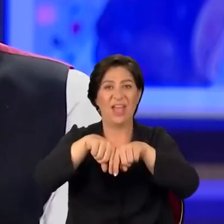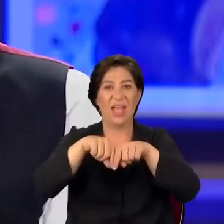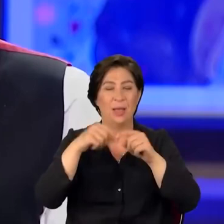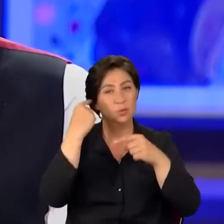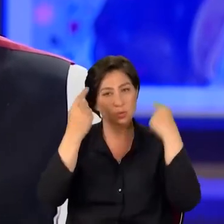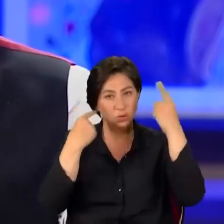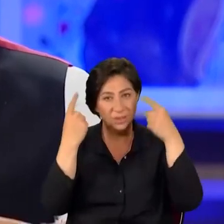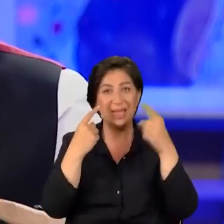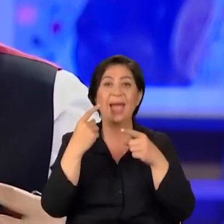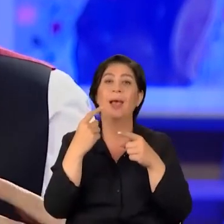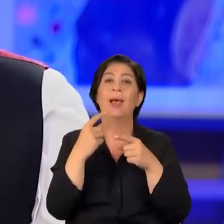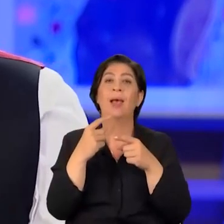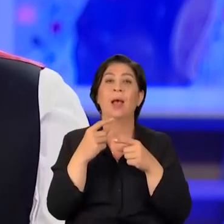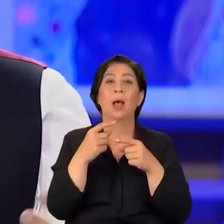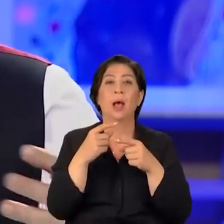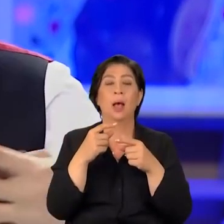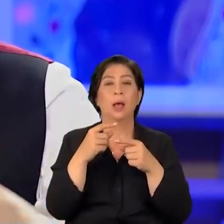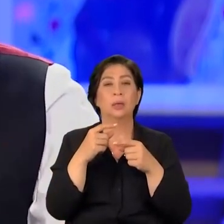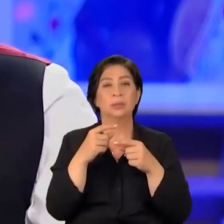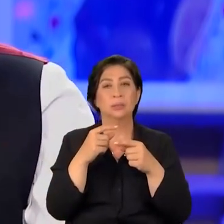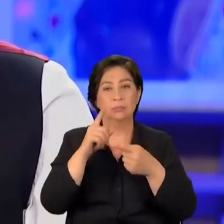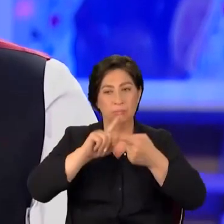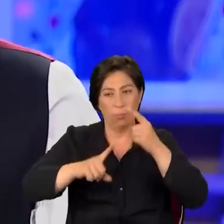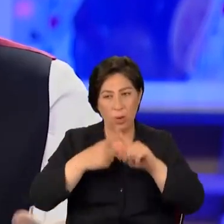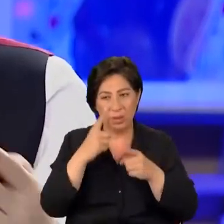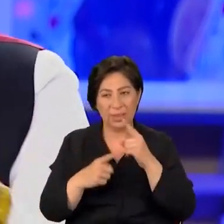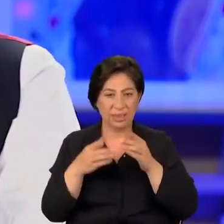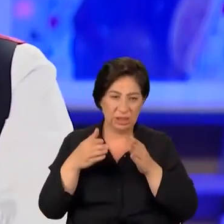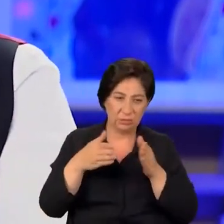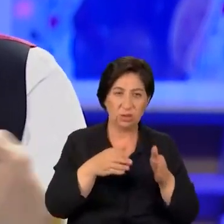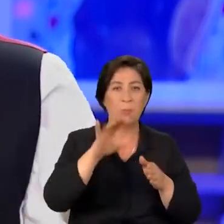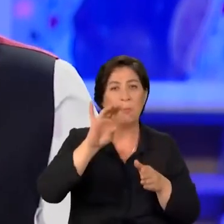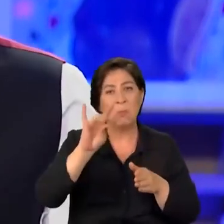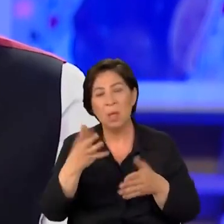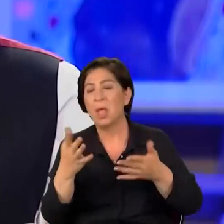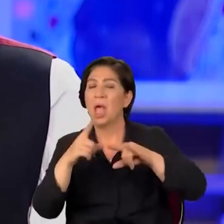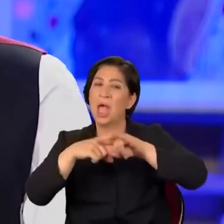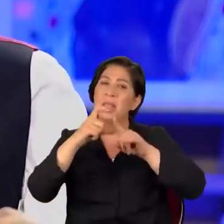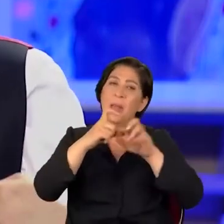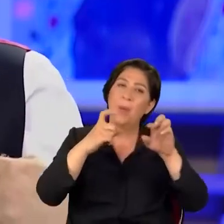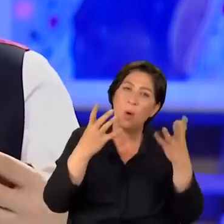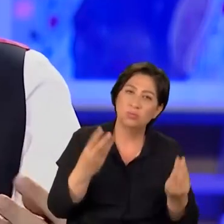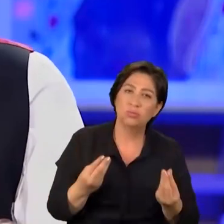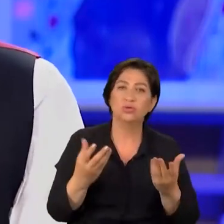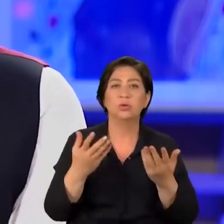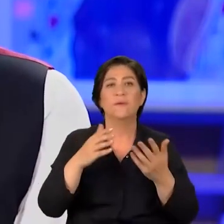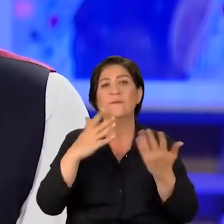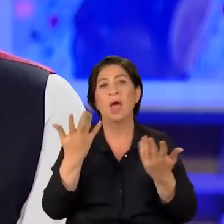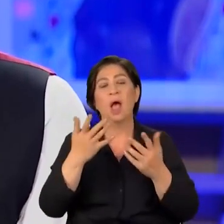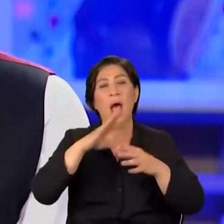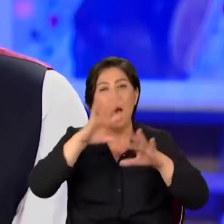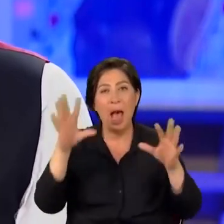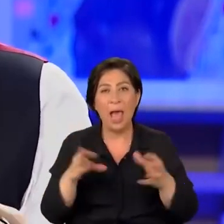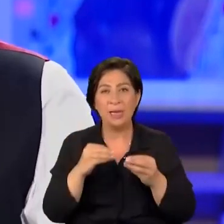çevre faktörleriyle provokasyona yani siyasileşmiş, işte MHP'li ya da HDP'li olmuş ve her türlü